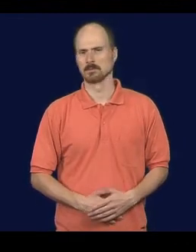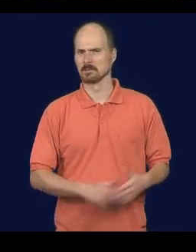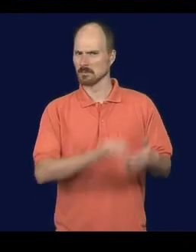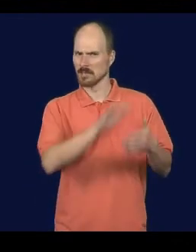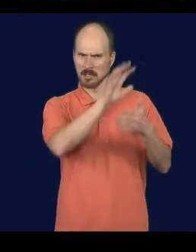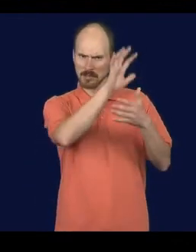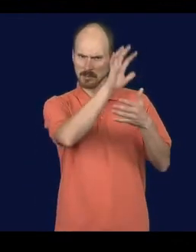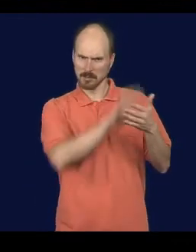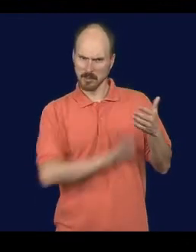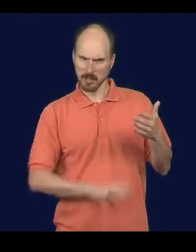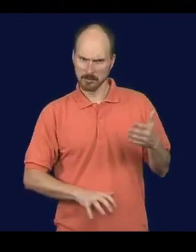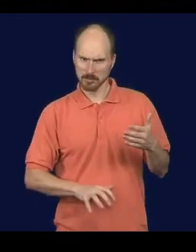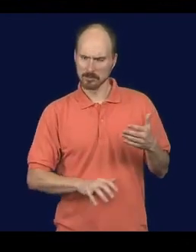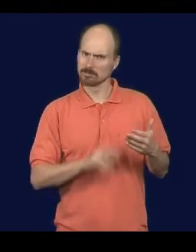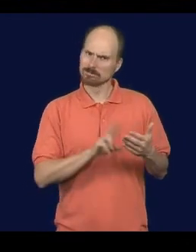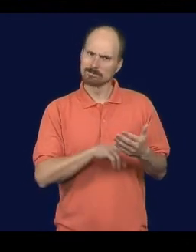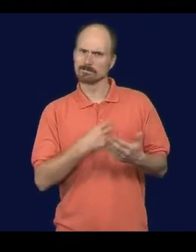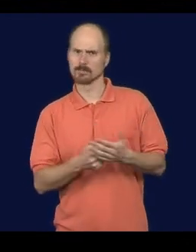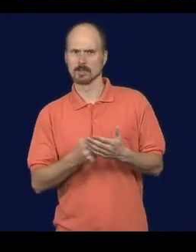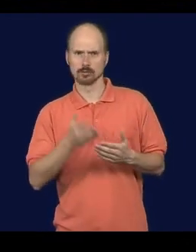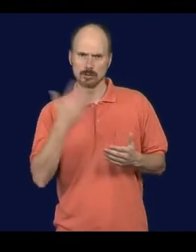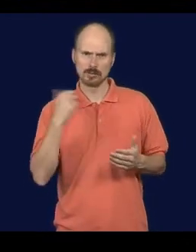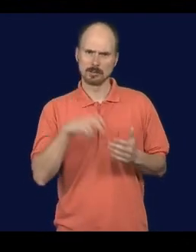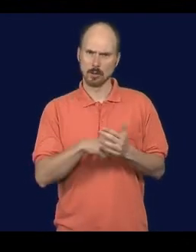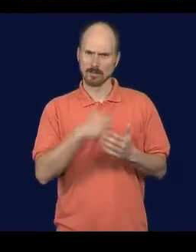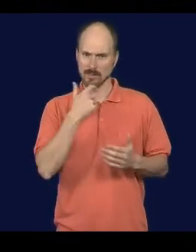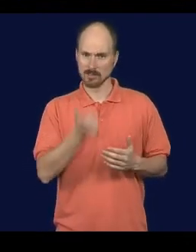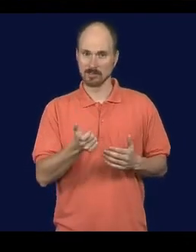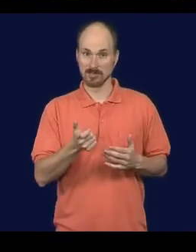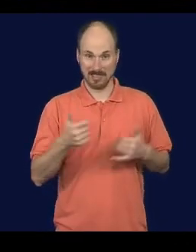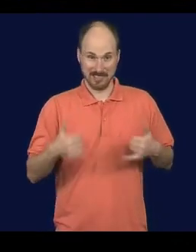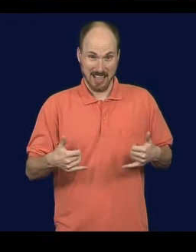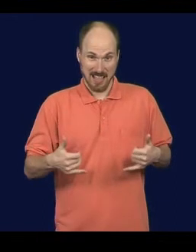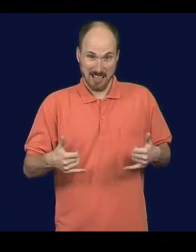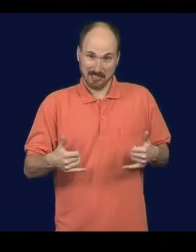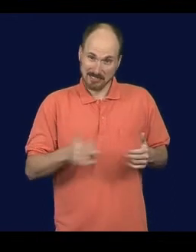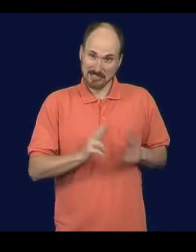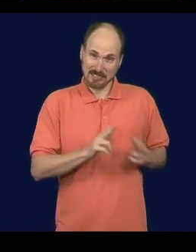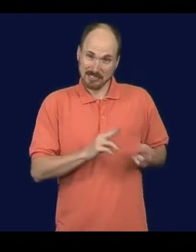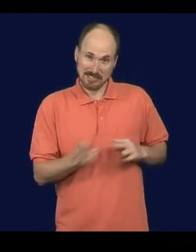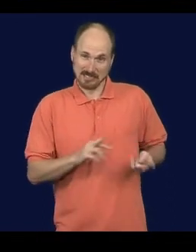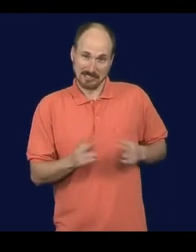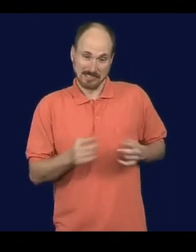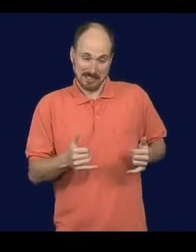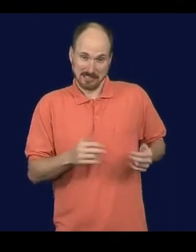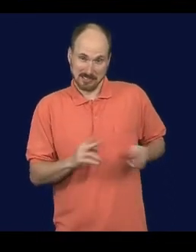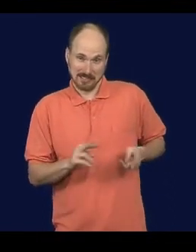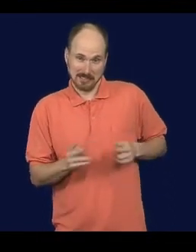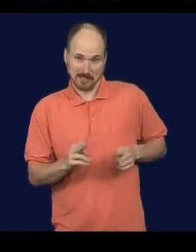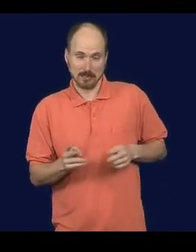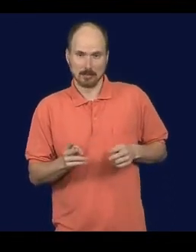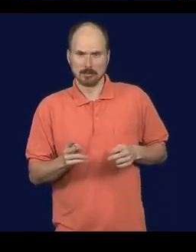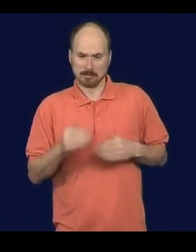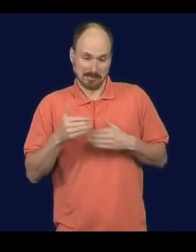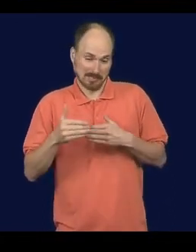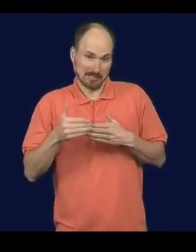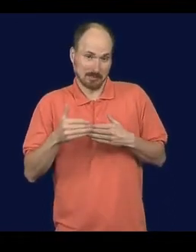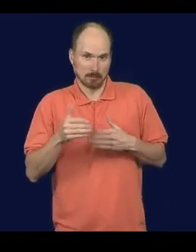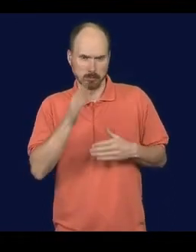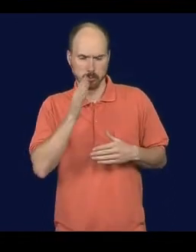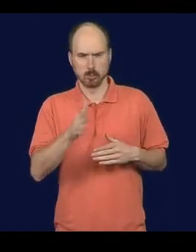Wikipedie je podle mě největší výhodou to, že ty jednotlivé články jsou vzájemně prolinkované